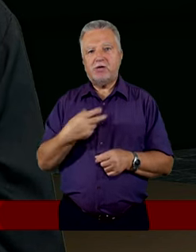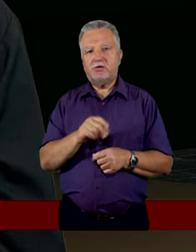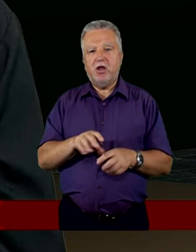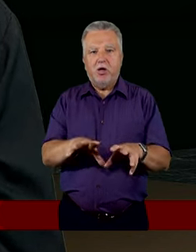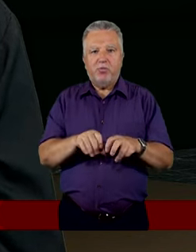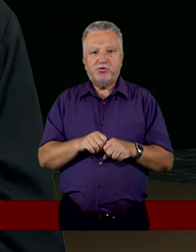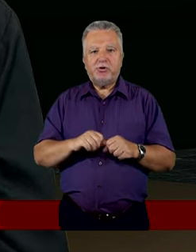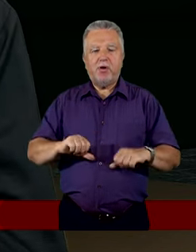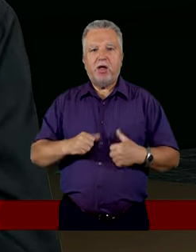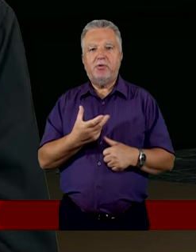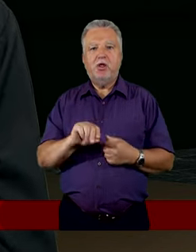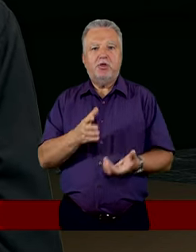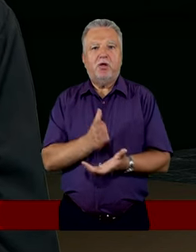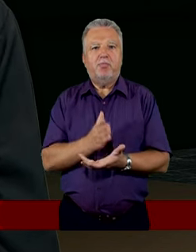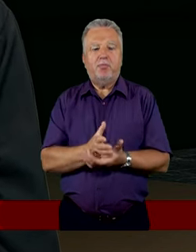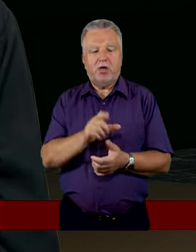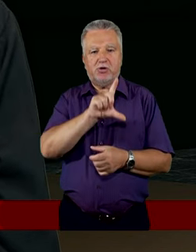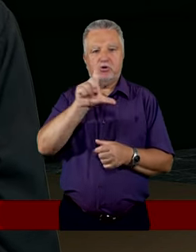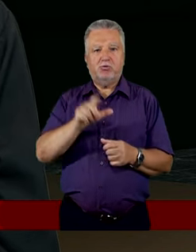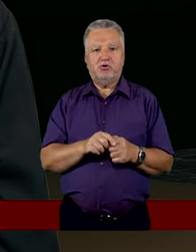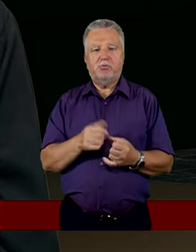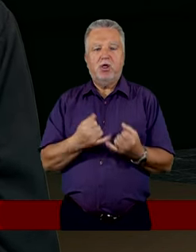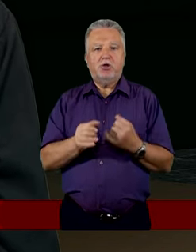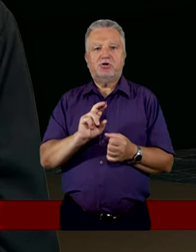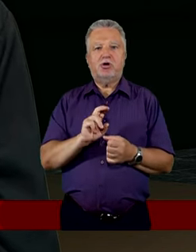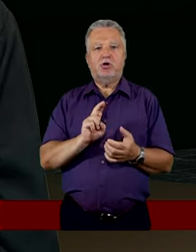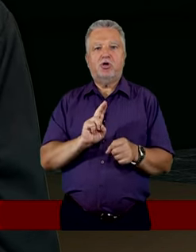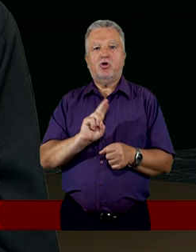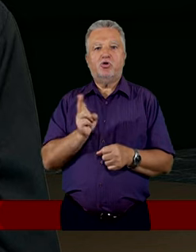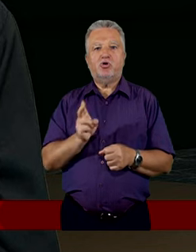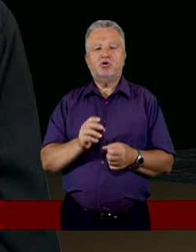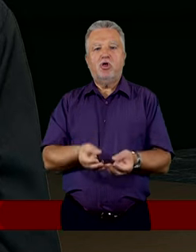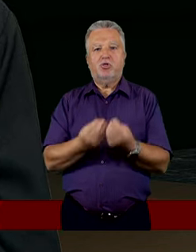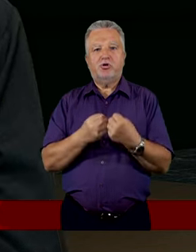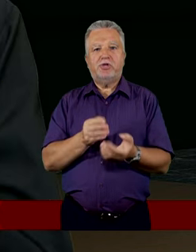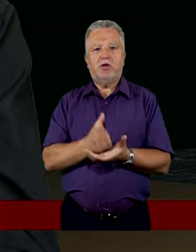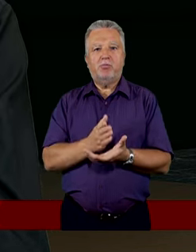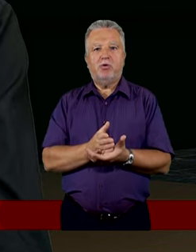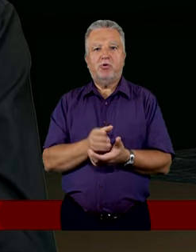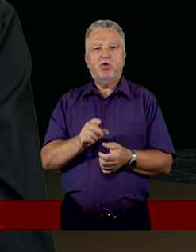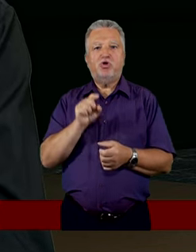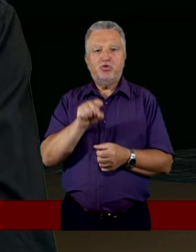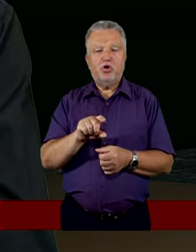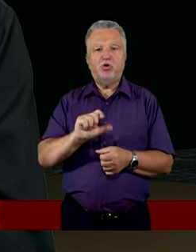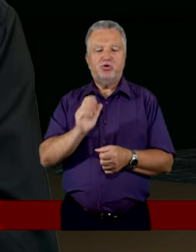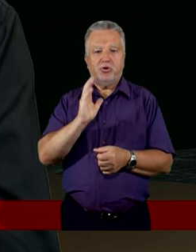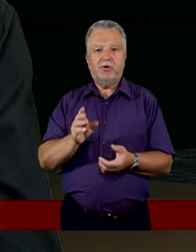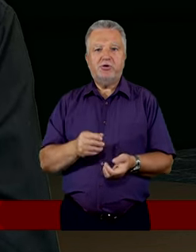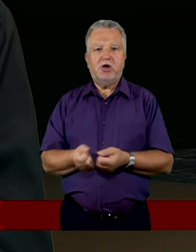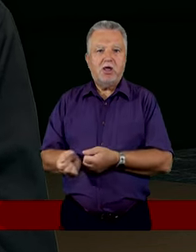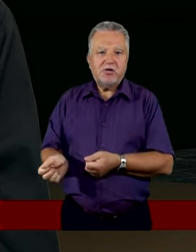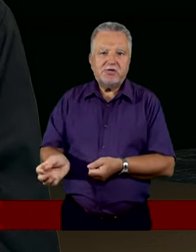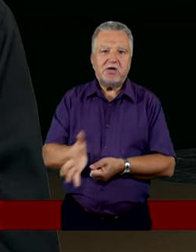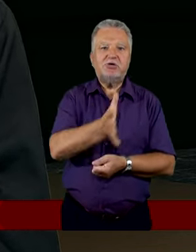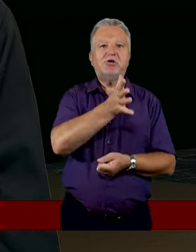powstrzyma do tego, żeby nie pomagać tym ludziom. Wydaje mi się, że jeżeli ktoś otrzyma pomoc, to co zostanie posiane czy